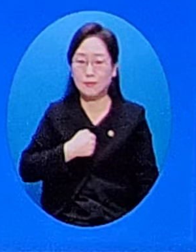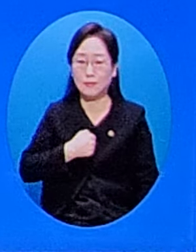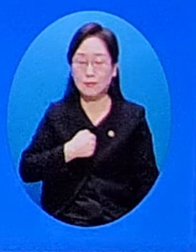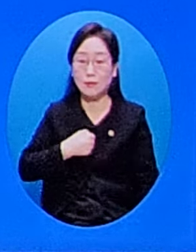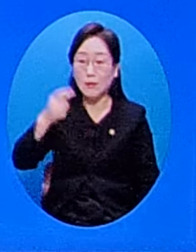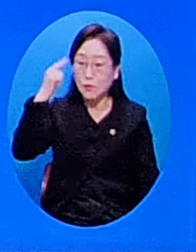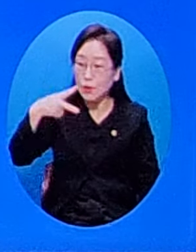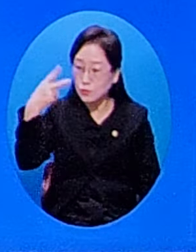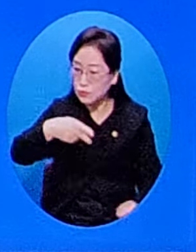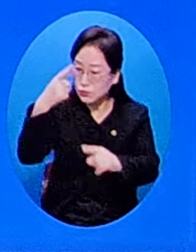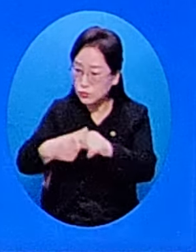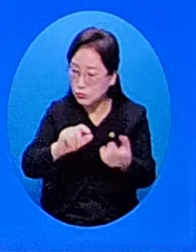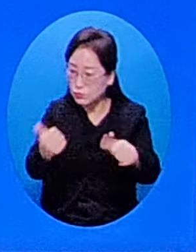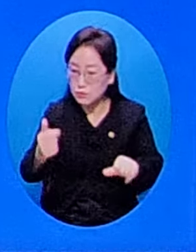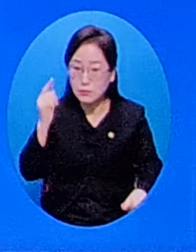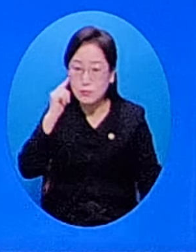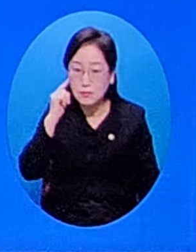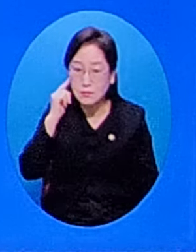왜 금식하다 돌아가셔야 됐나?